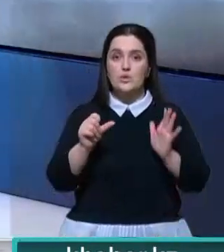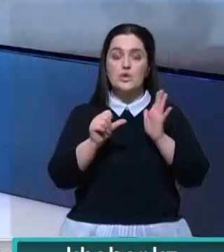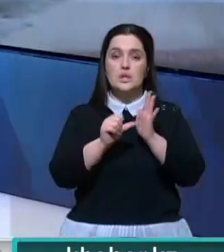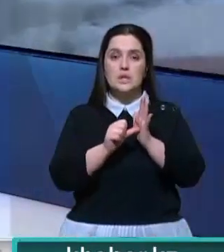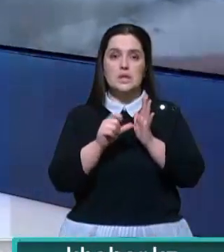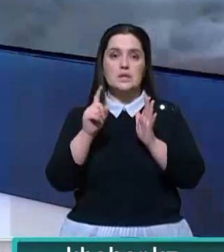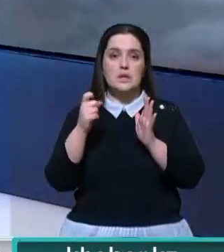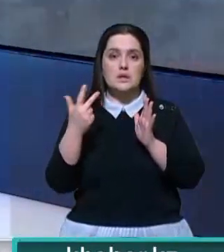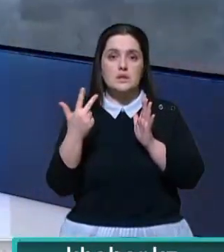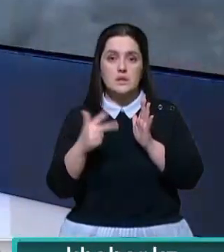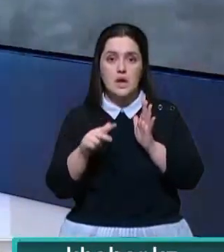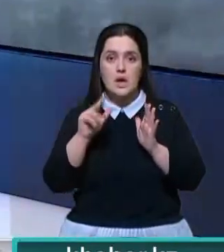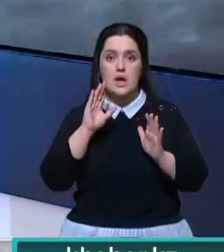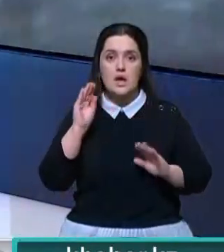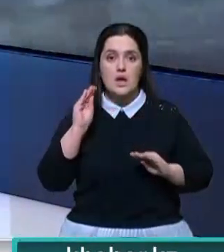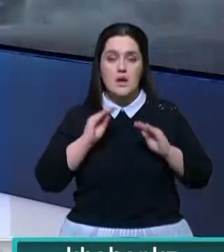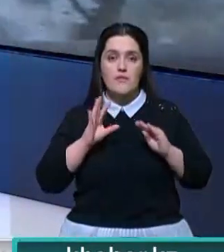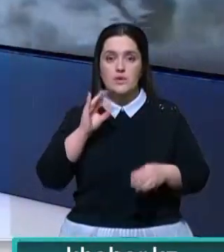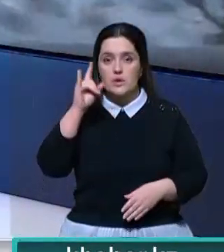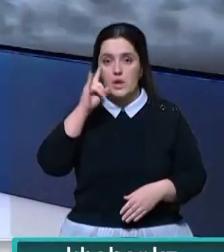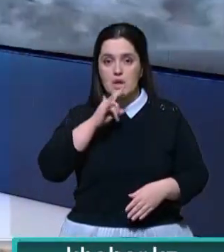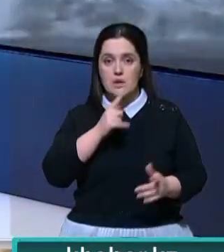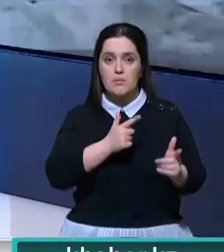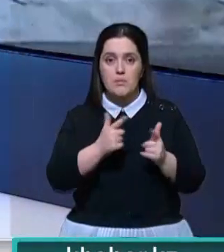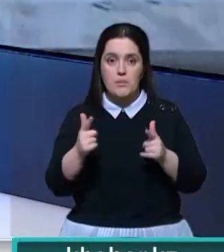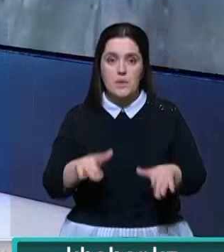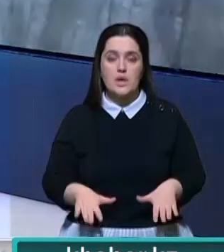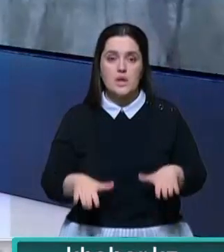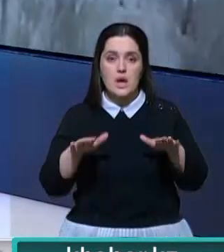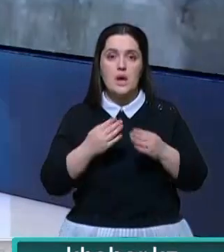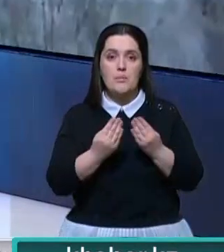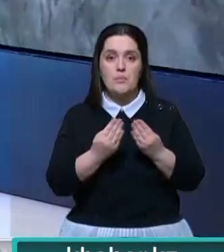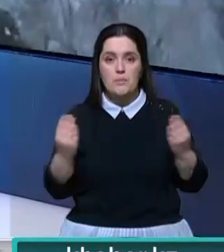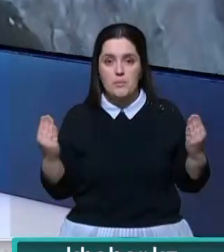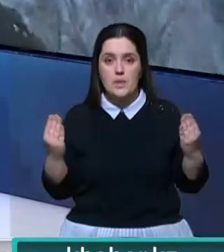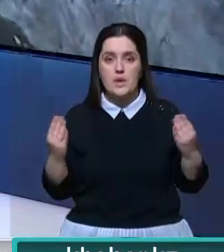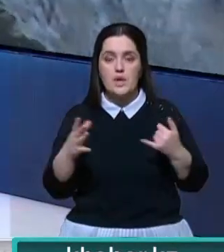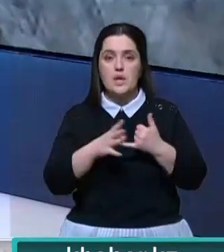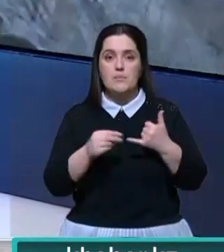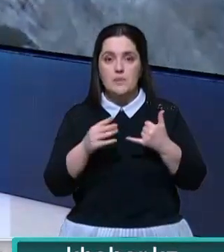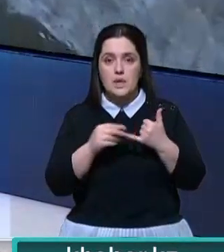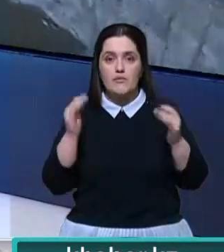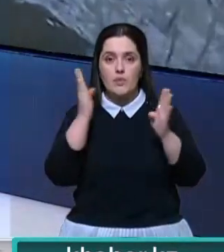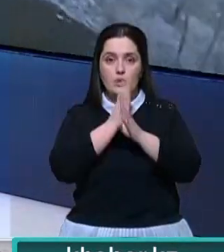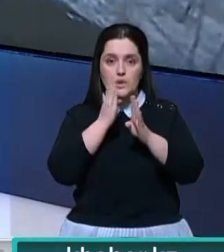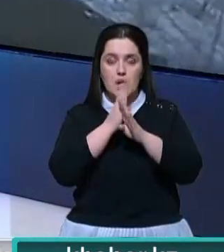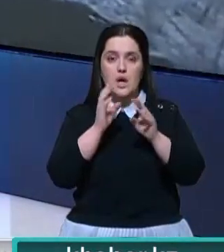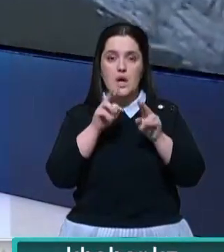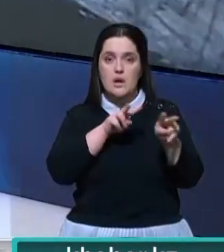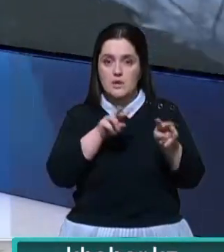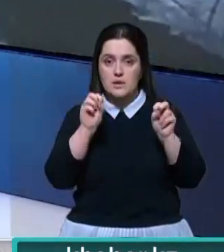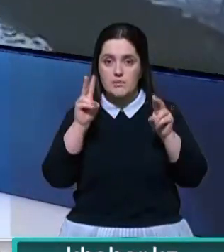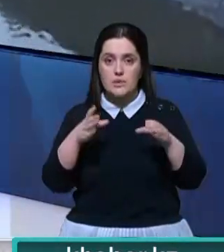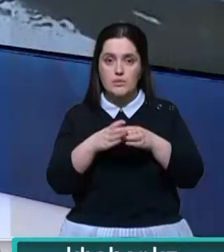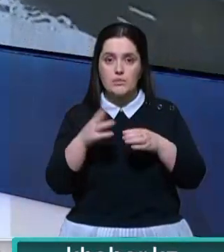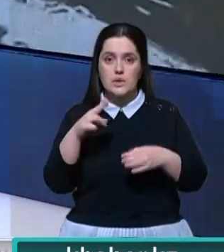106 из 130 гидросооружений Восточного Казахстана подготовили к паводкам. Дамбы и плотины региона с земли и воздуха осматривают